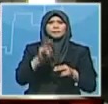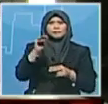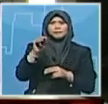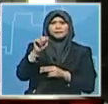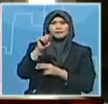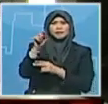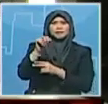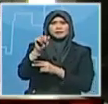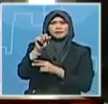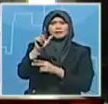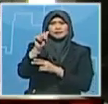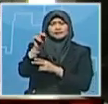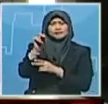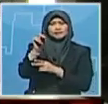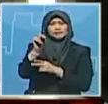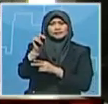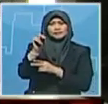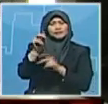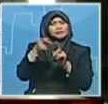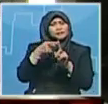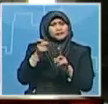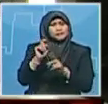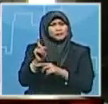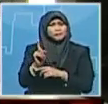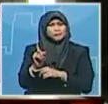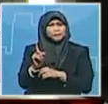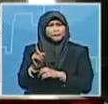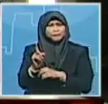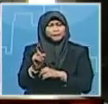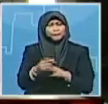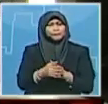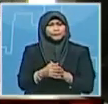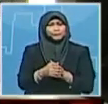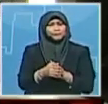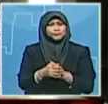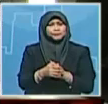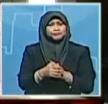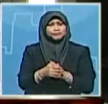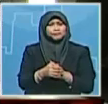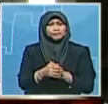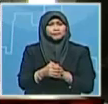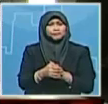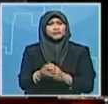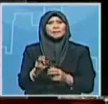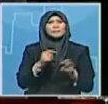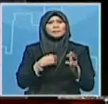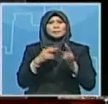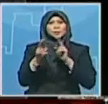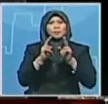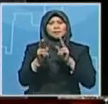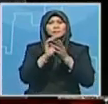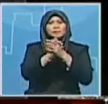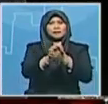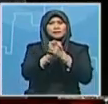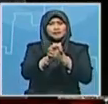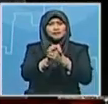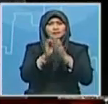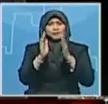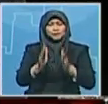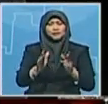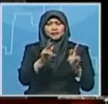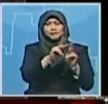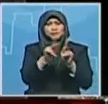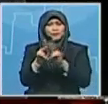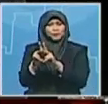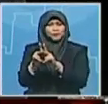Mazlan. Assalamualaikum. Encik Mazlan dari mana? Saya nak menyampaikan ucapan tahniah dari orang kampung dari Kulim